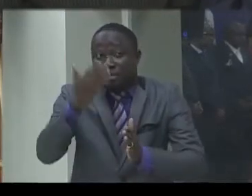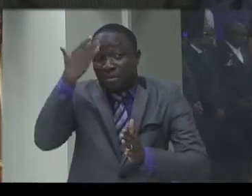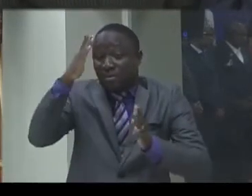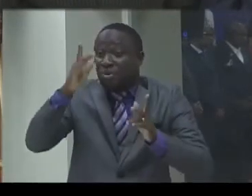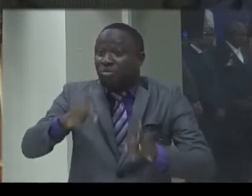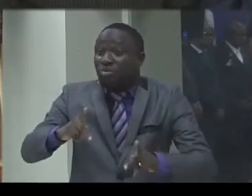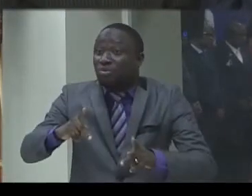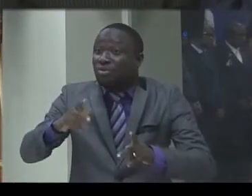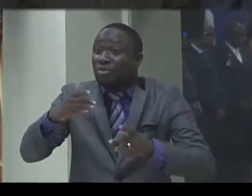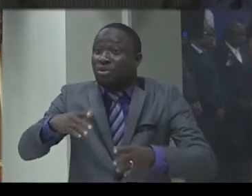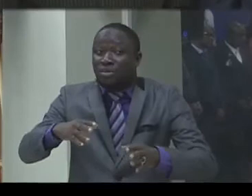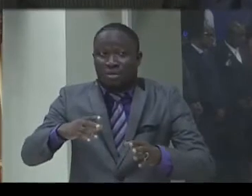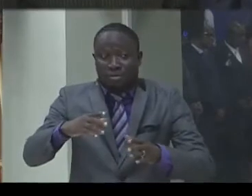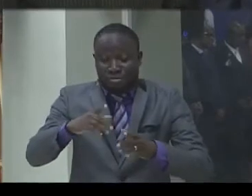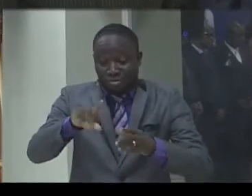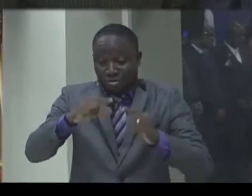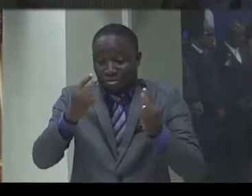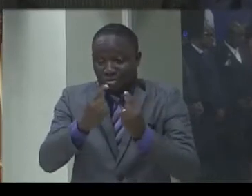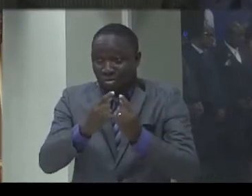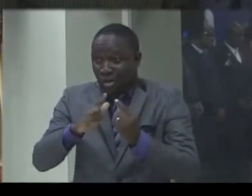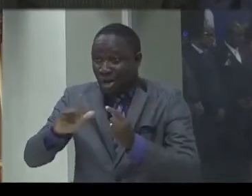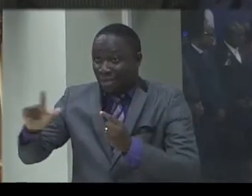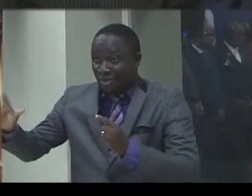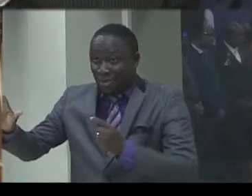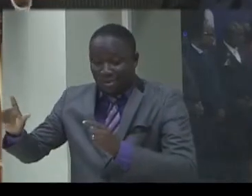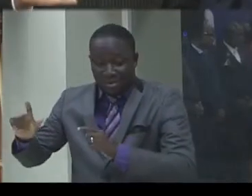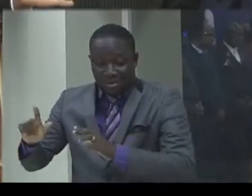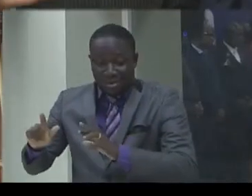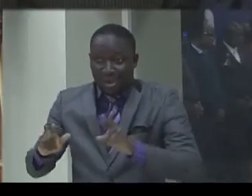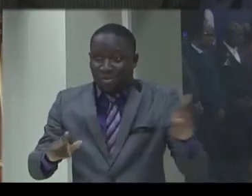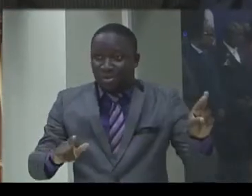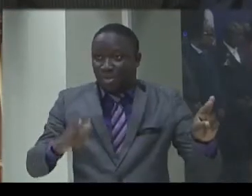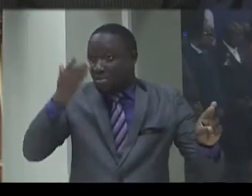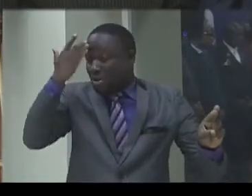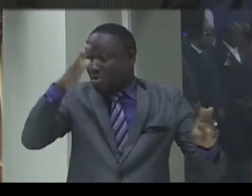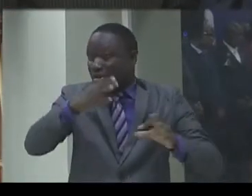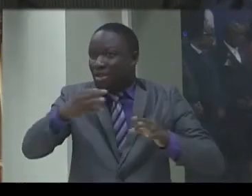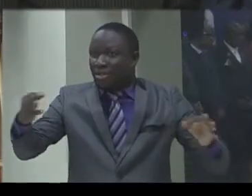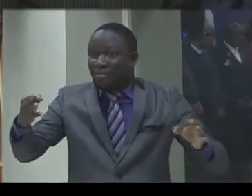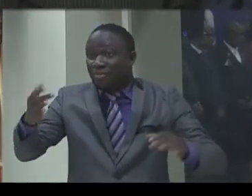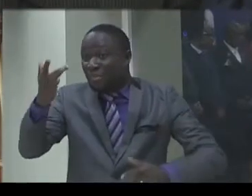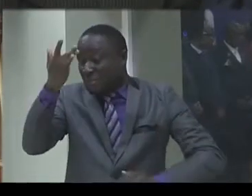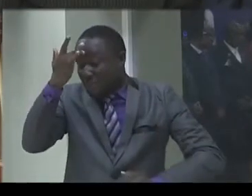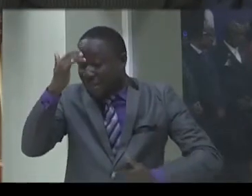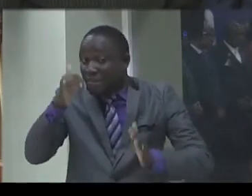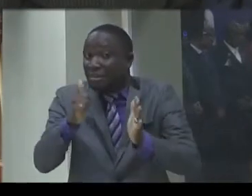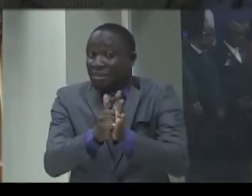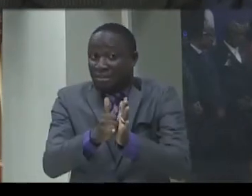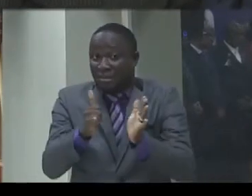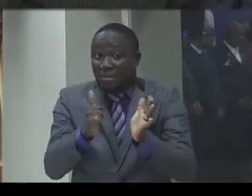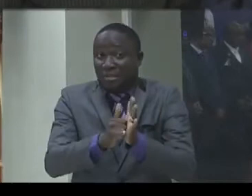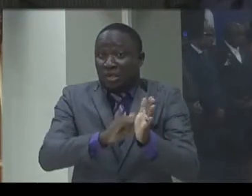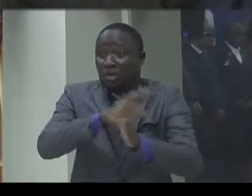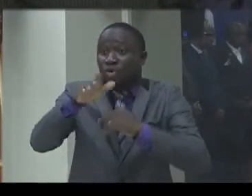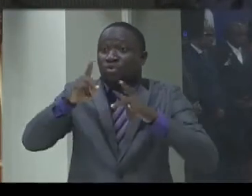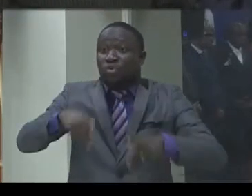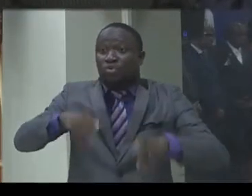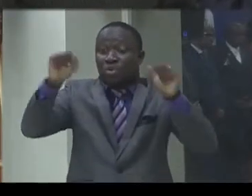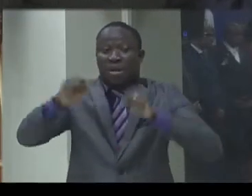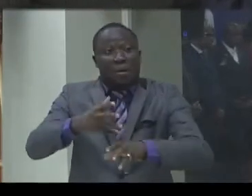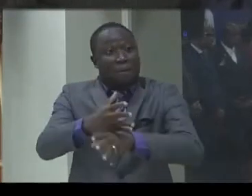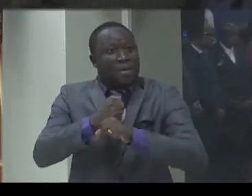pa kon moun ki nan pati a douat li pa kon moun ki nan pati a goche maladi sa tout moun